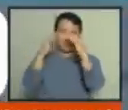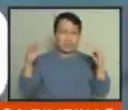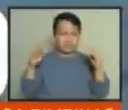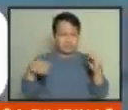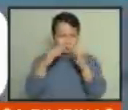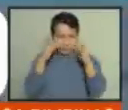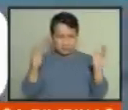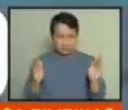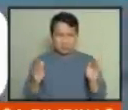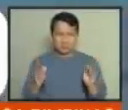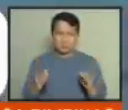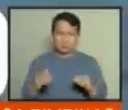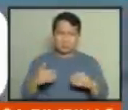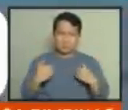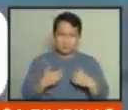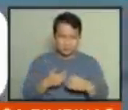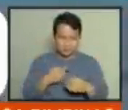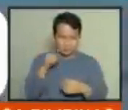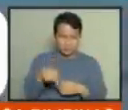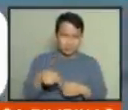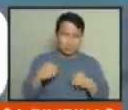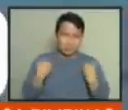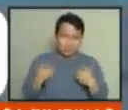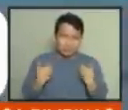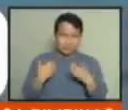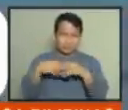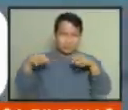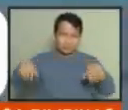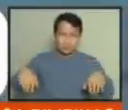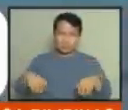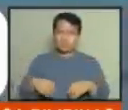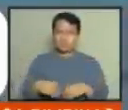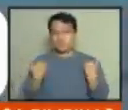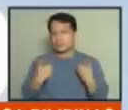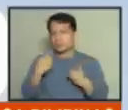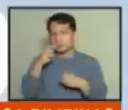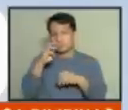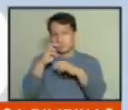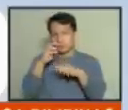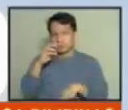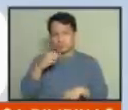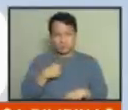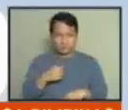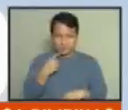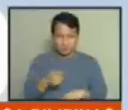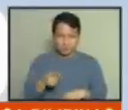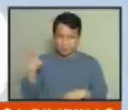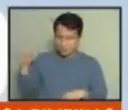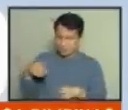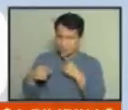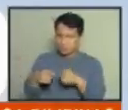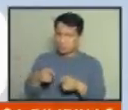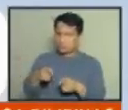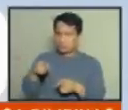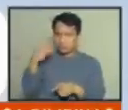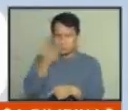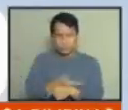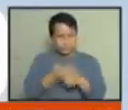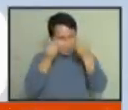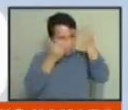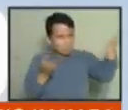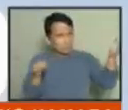sir. Pero mga bata, yung ma-recruit, may kapitbahay nga po kami, puro sila minor eh. Ako nga po nagpaalam sa mga nanay nila na yung mga anak